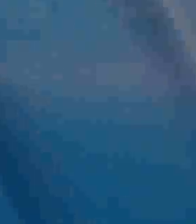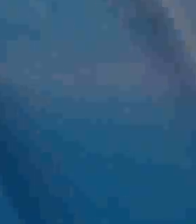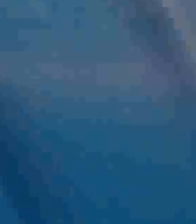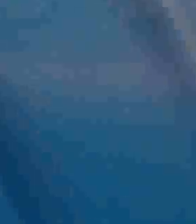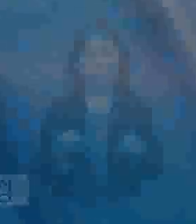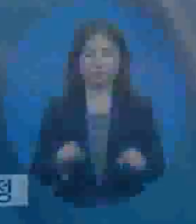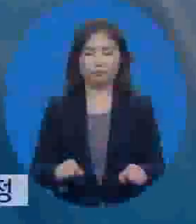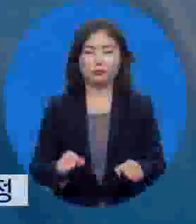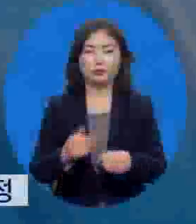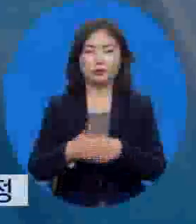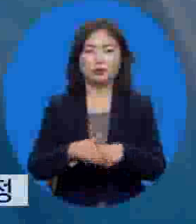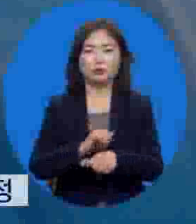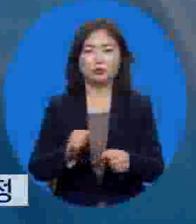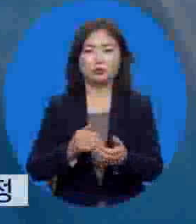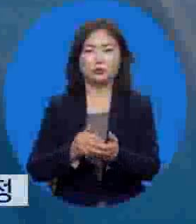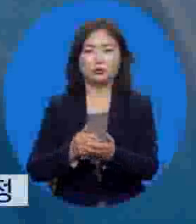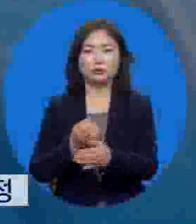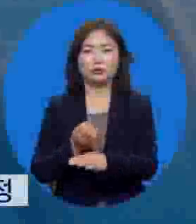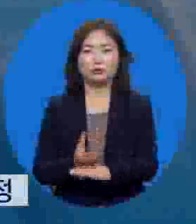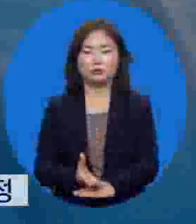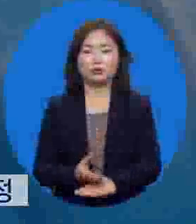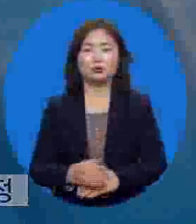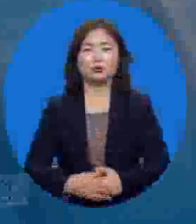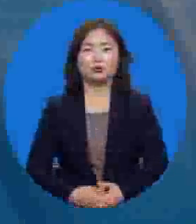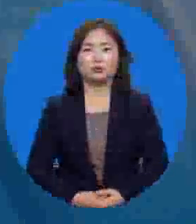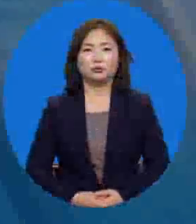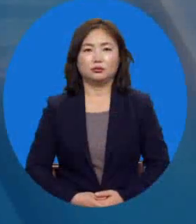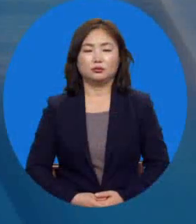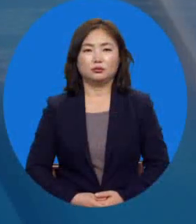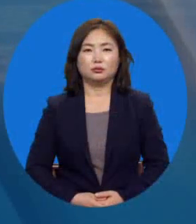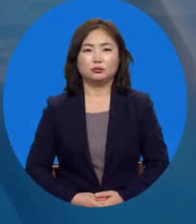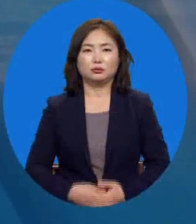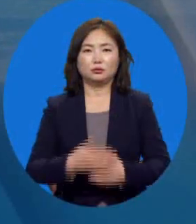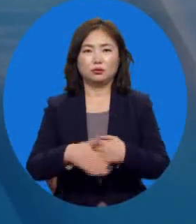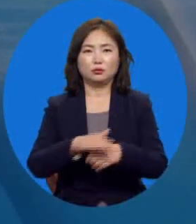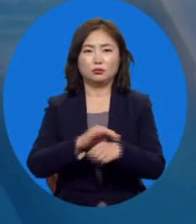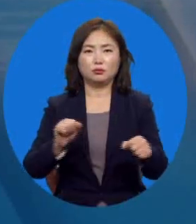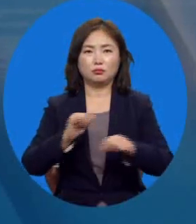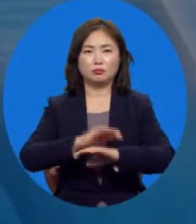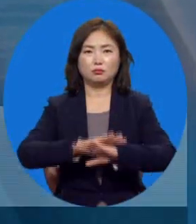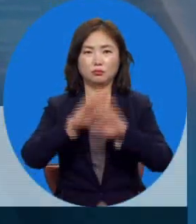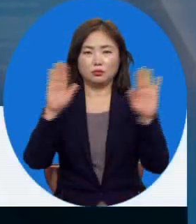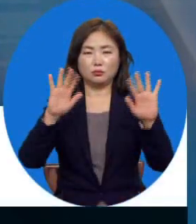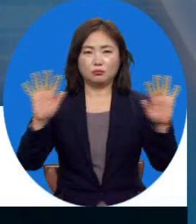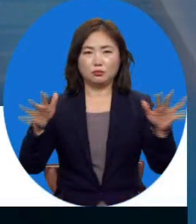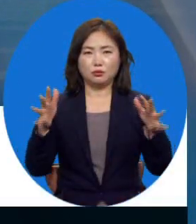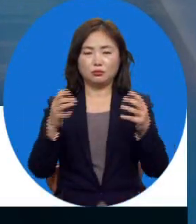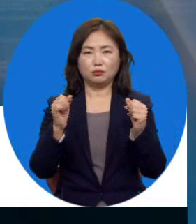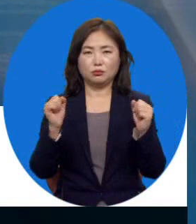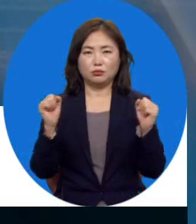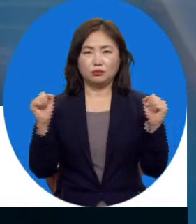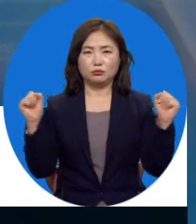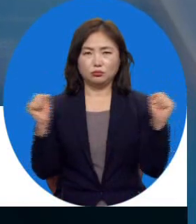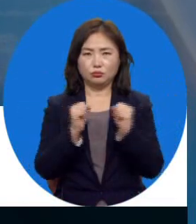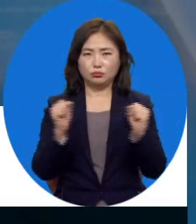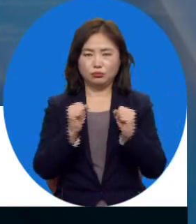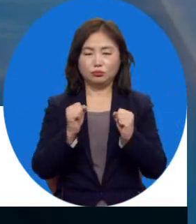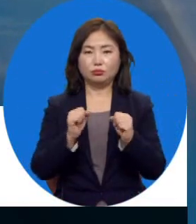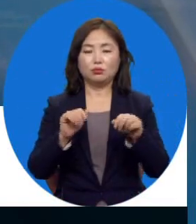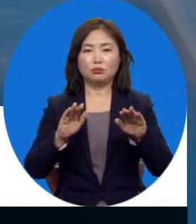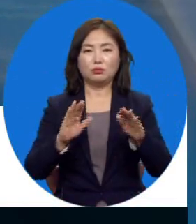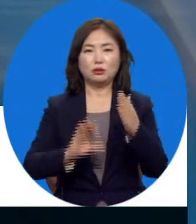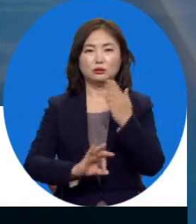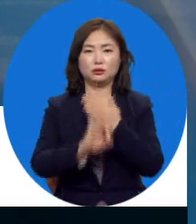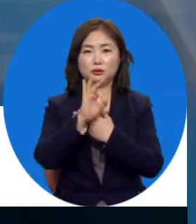여러분 안녕하십니까? 대구 경북 소식 전해드립니다. 대구와 경북 지역은 오늘 맑은 가운데 바람이 강하고